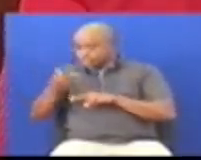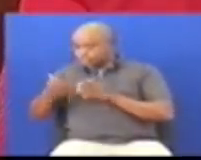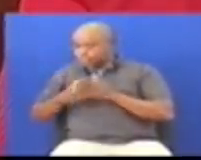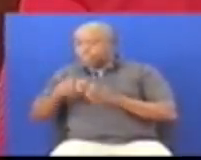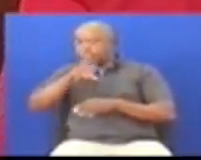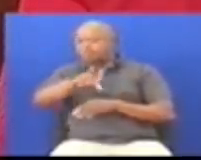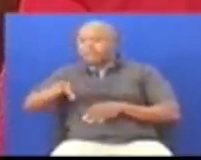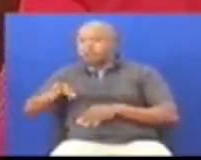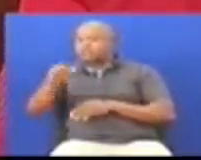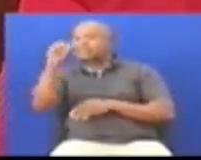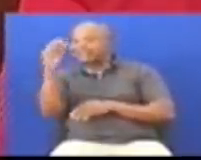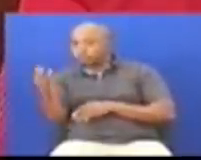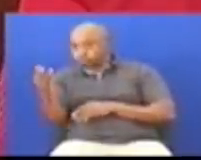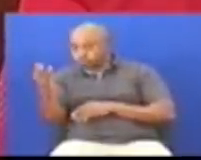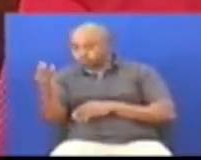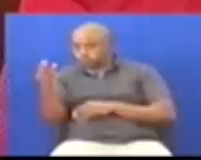Matatu,